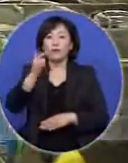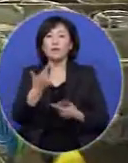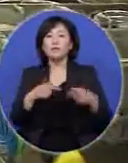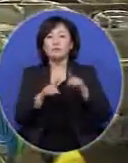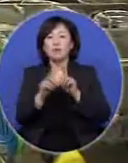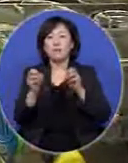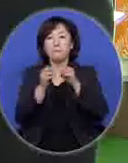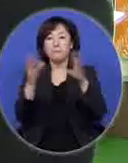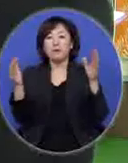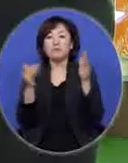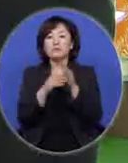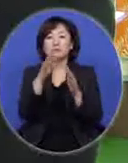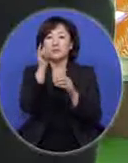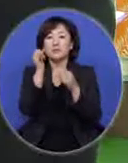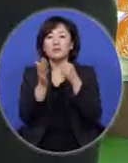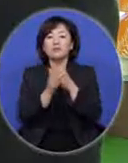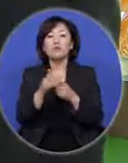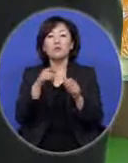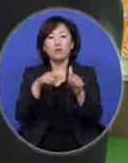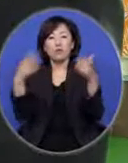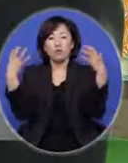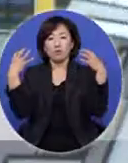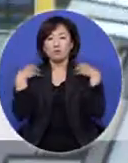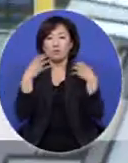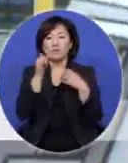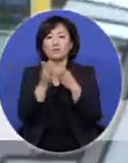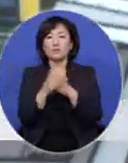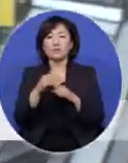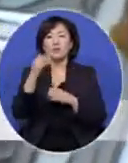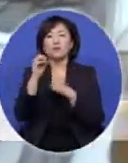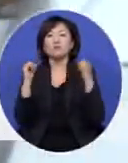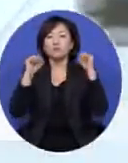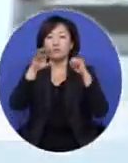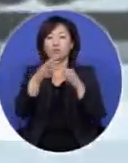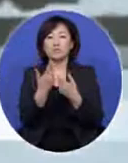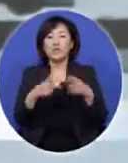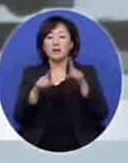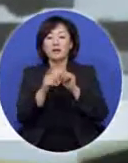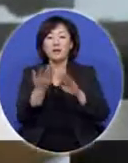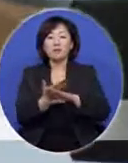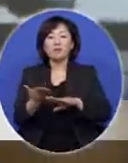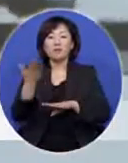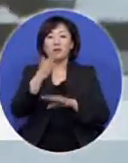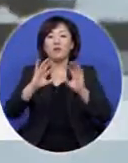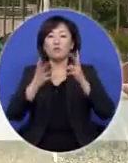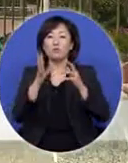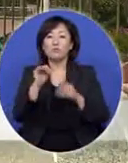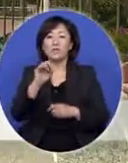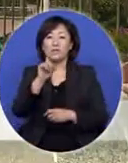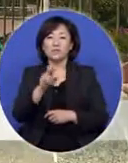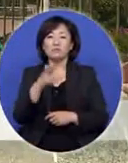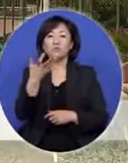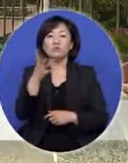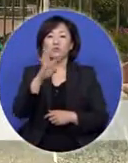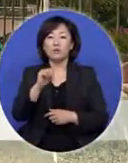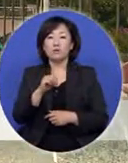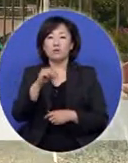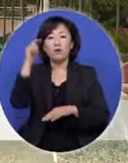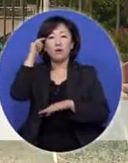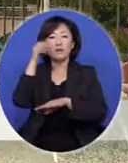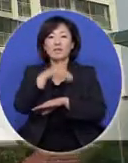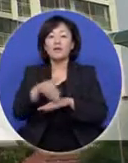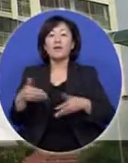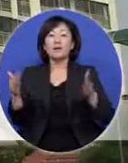있었습니다. 울산시 교육청은 운동장에 지상 급식소를 지으려고 국비 등 16억 원을 확보하고 설계도